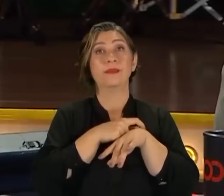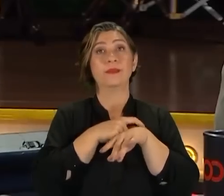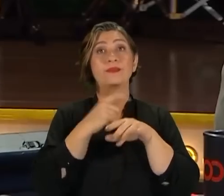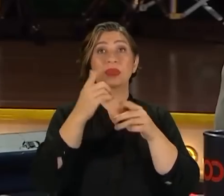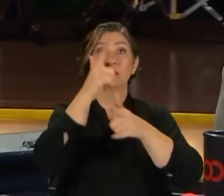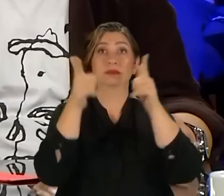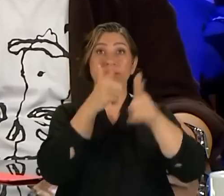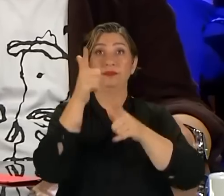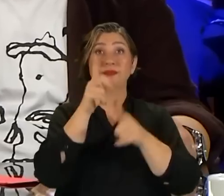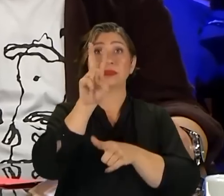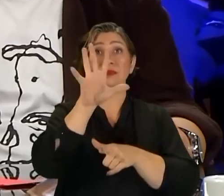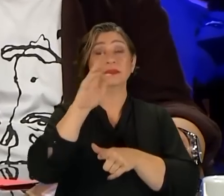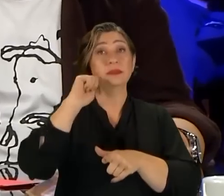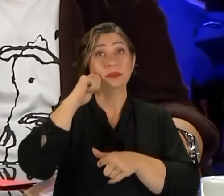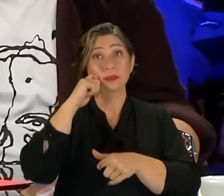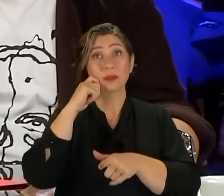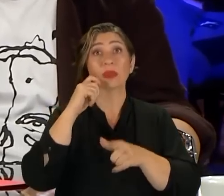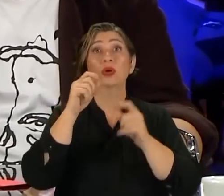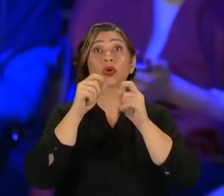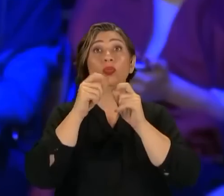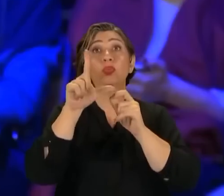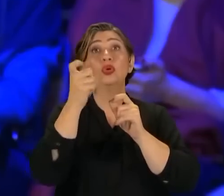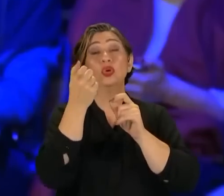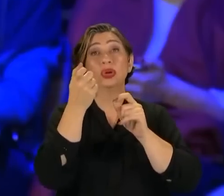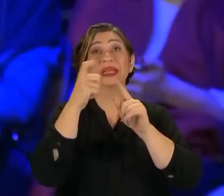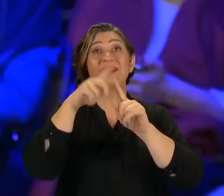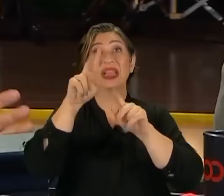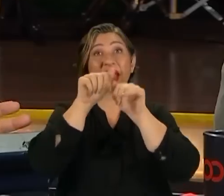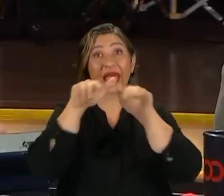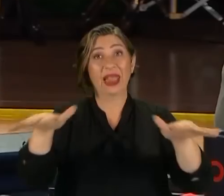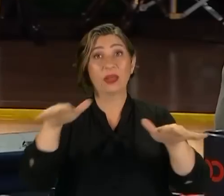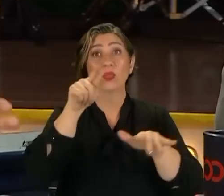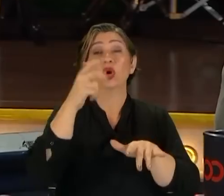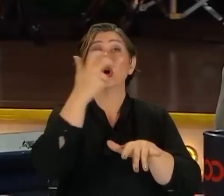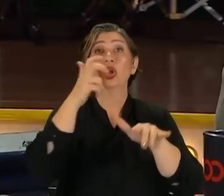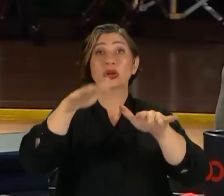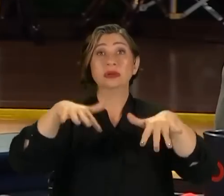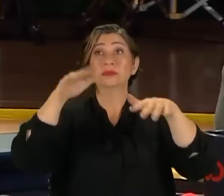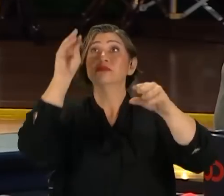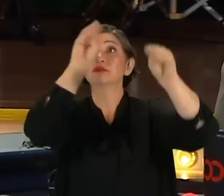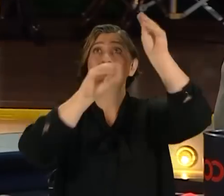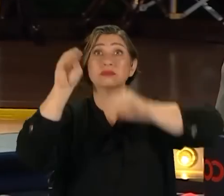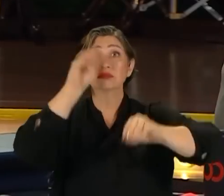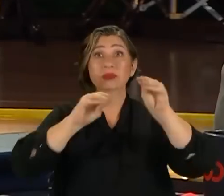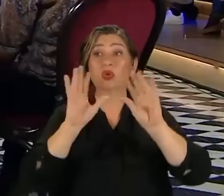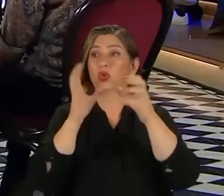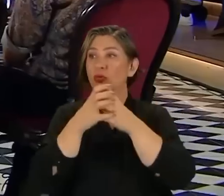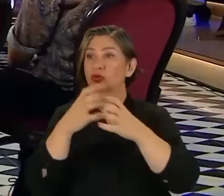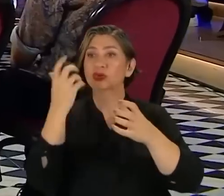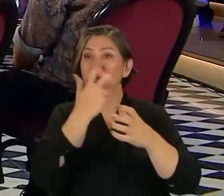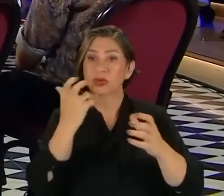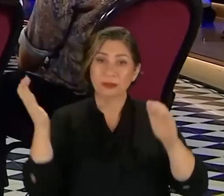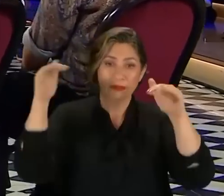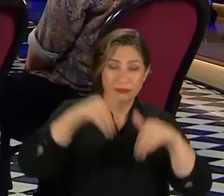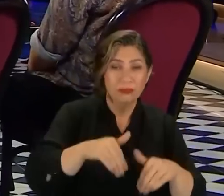kayıt altına alındı ve 25 Ekim'de de Blue TV'de yayınlandı. Bu konserin sahne kurulumundan grubun konser